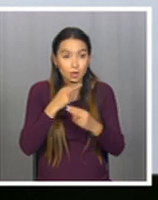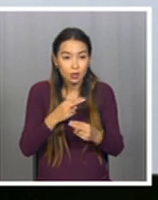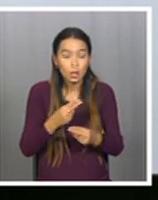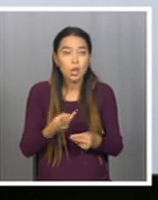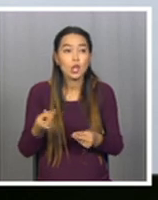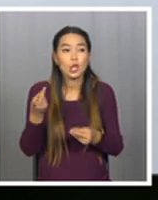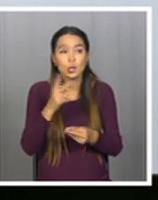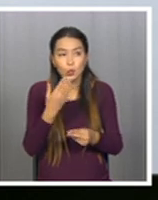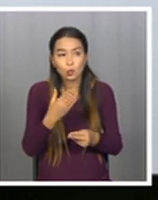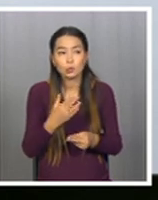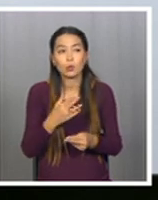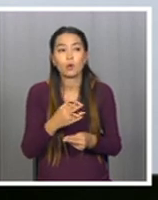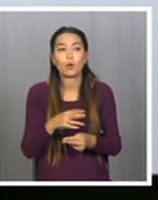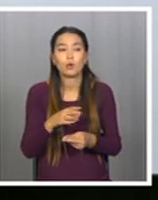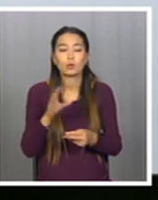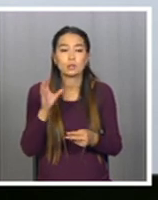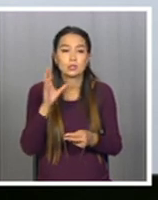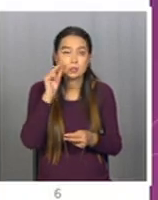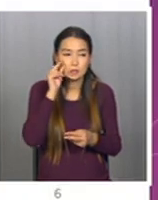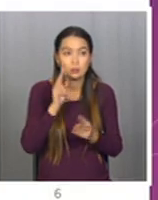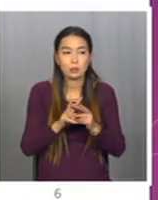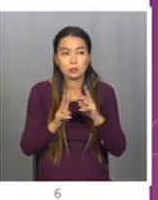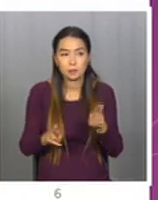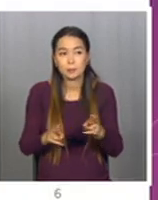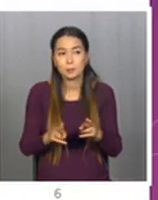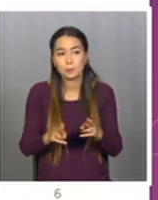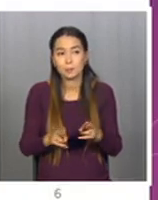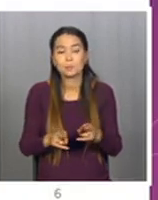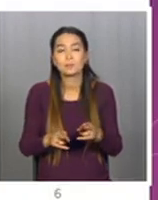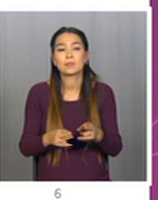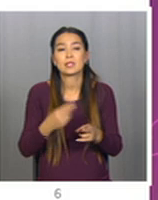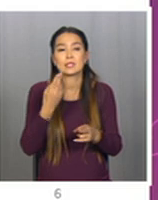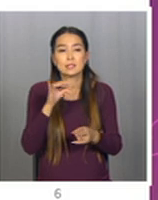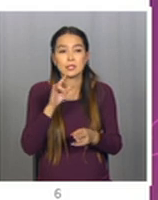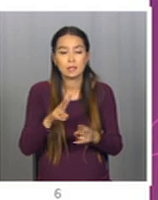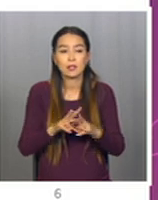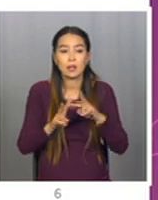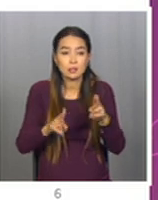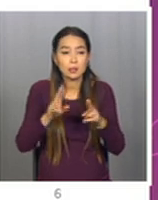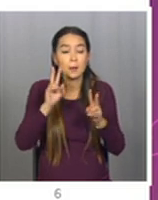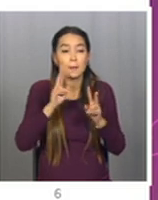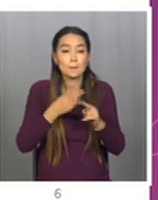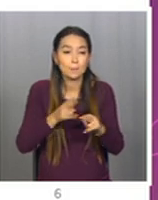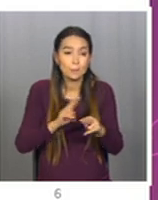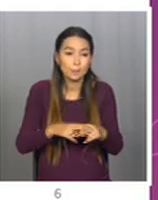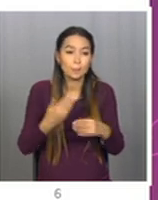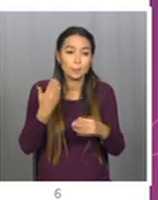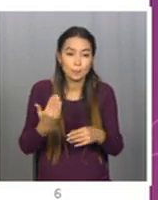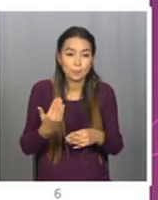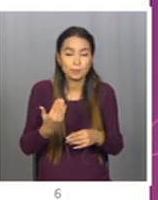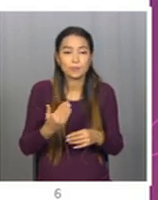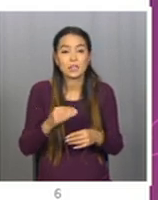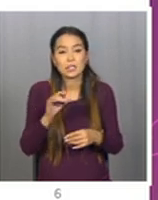көріп тұрғанымыздай циклдық жиіліктері бірдей. Егер циклдық жиілік бірдей болатын болса, онда олардың